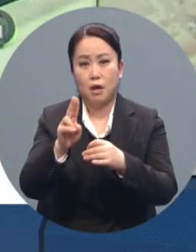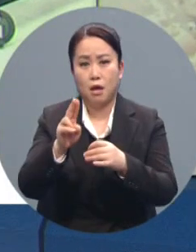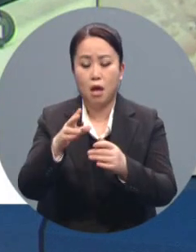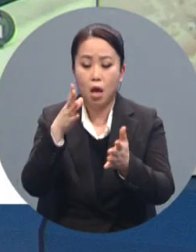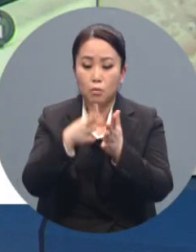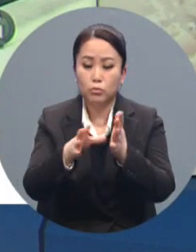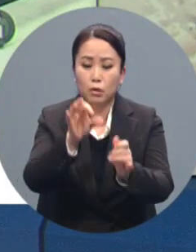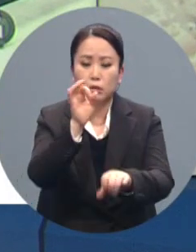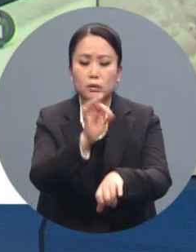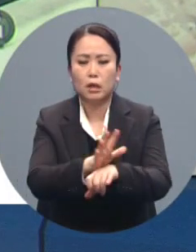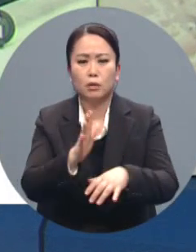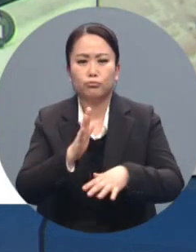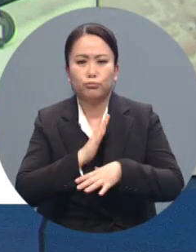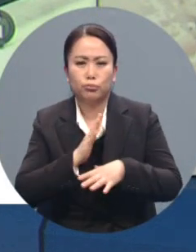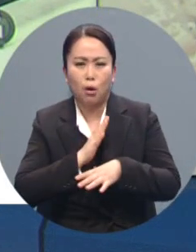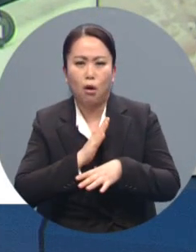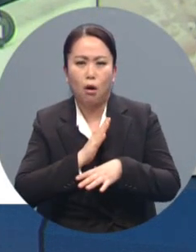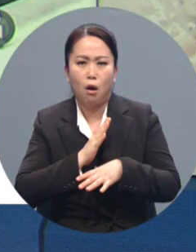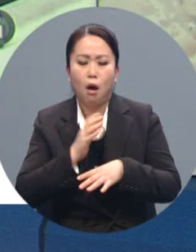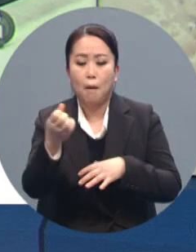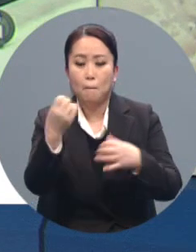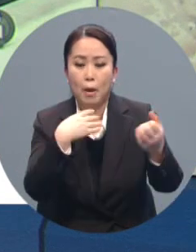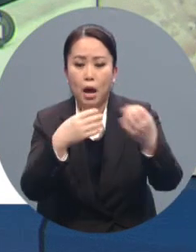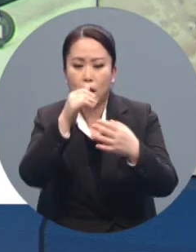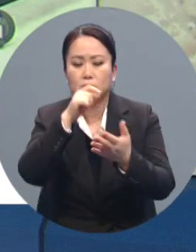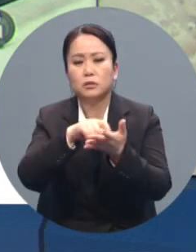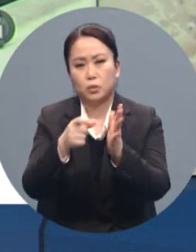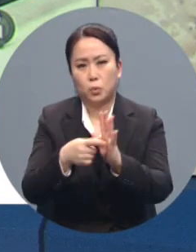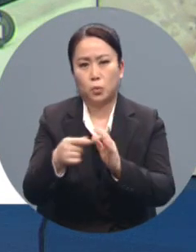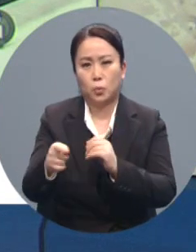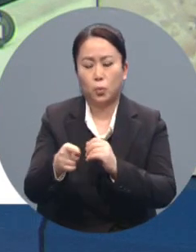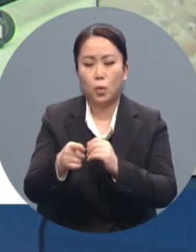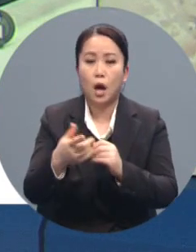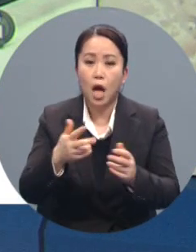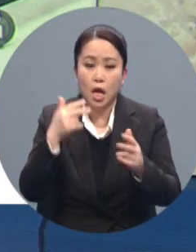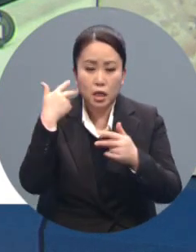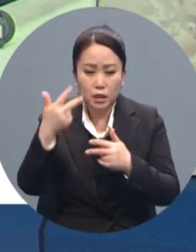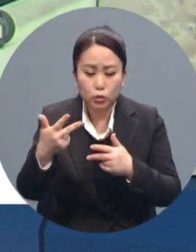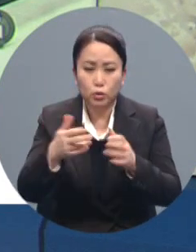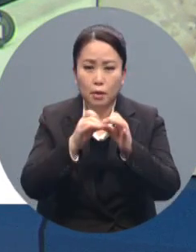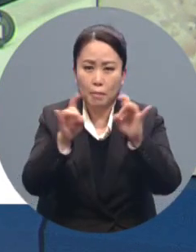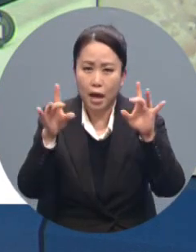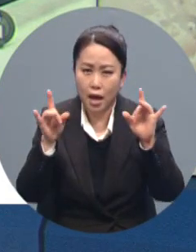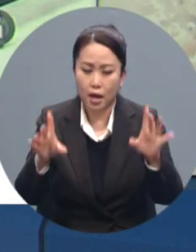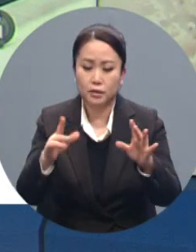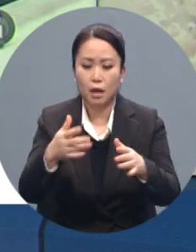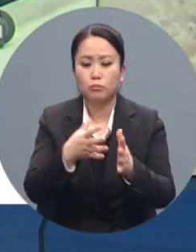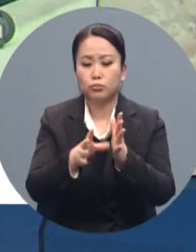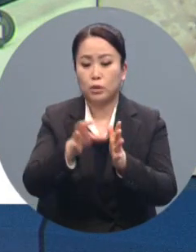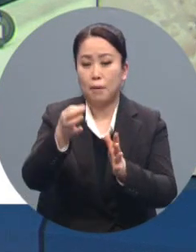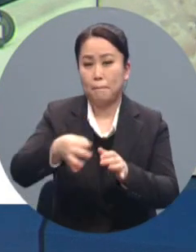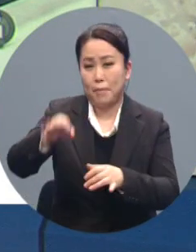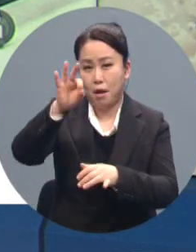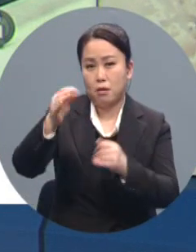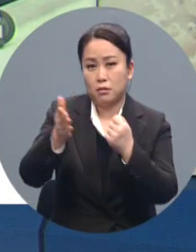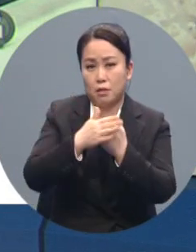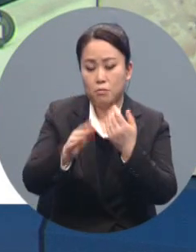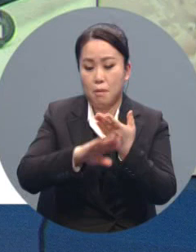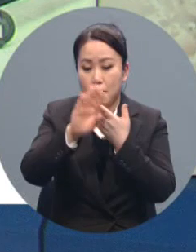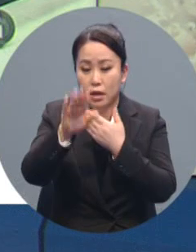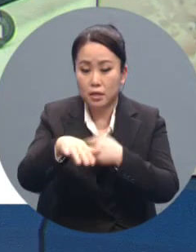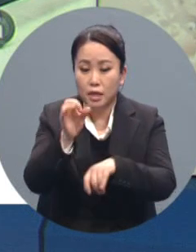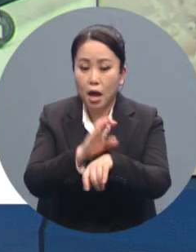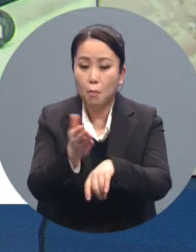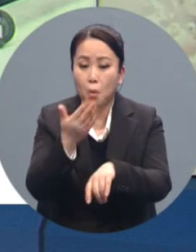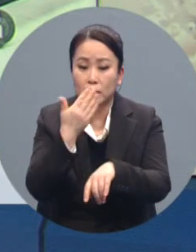장보기 무섭다는 말이 나올 정도인데 일주일이 멀다 하고 물가가 뛰다 보니 외식 한번 하자는 말도 조심스러울